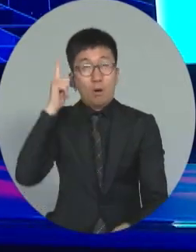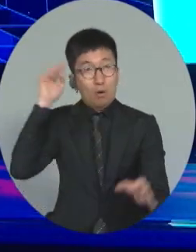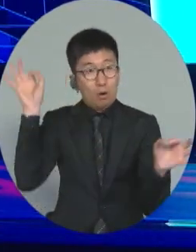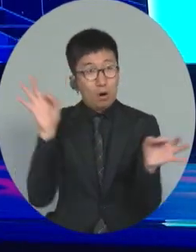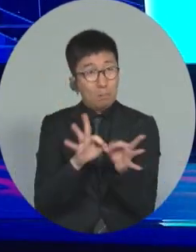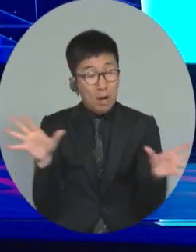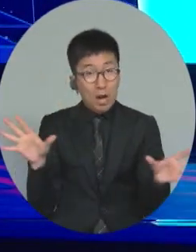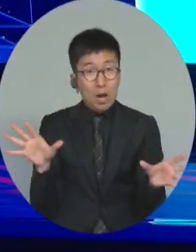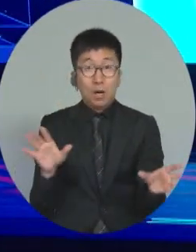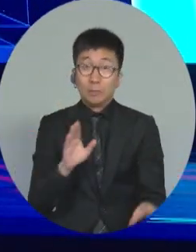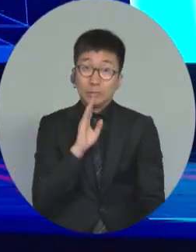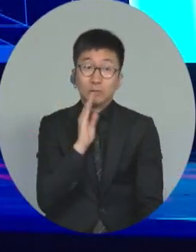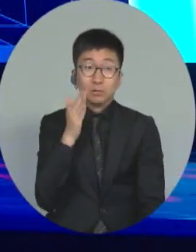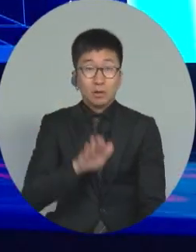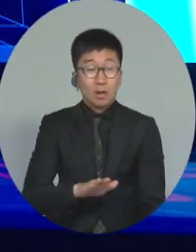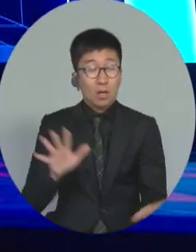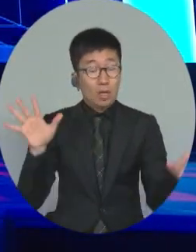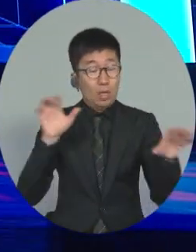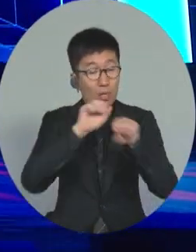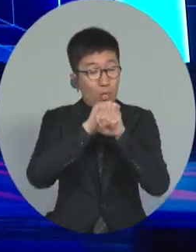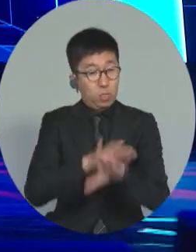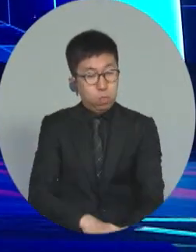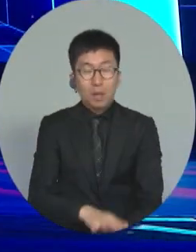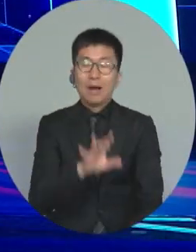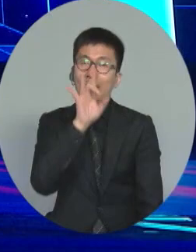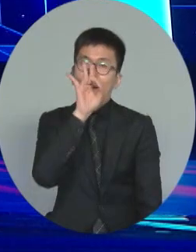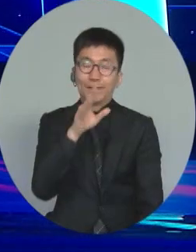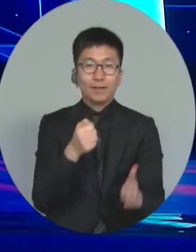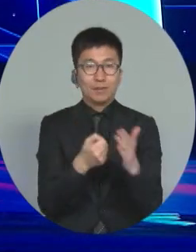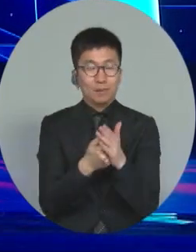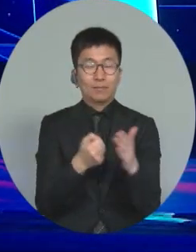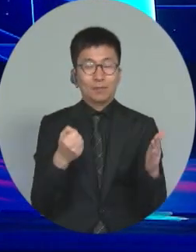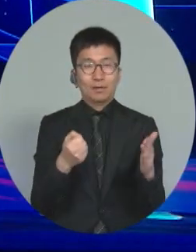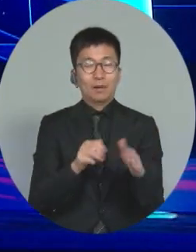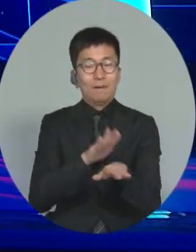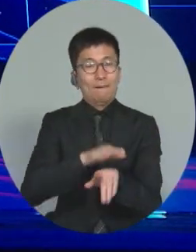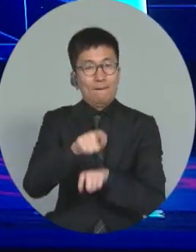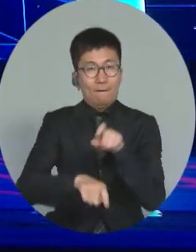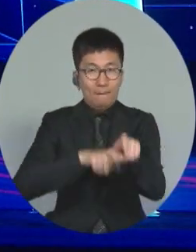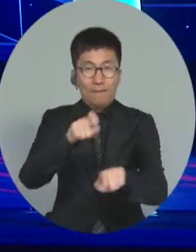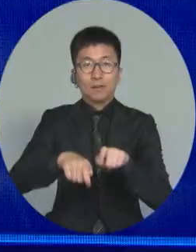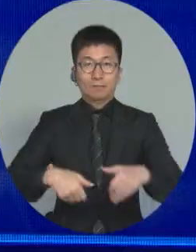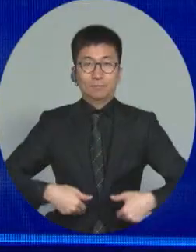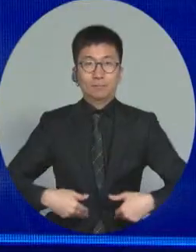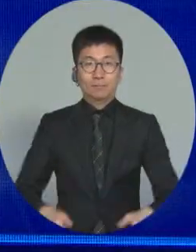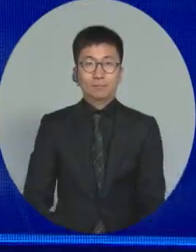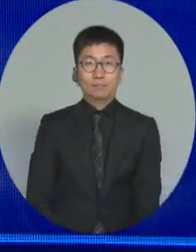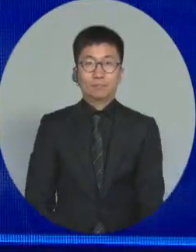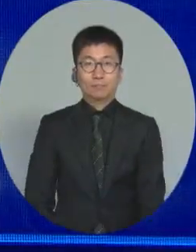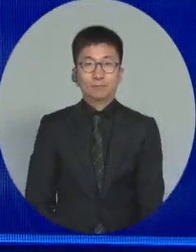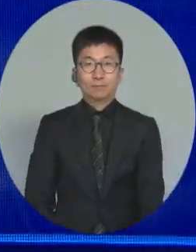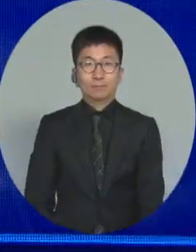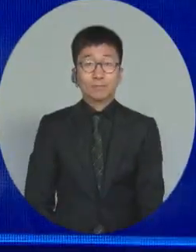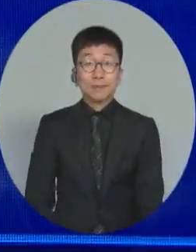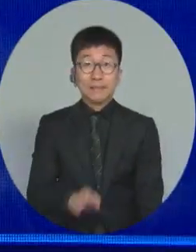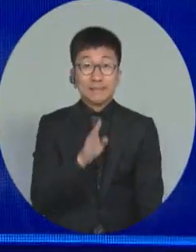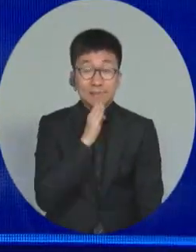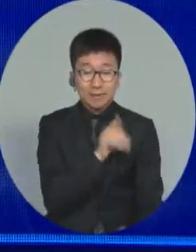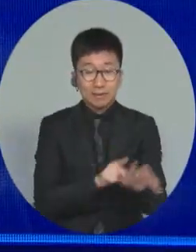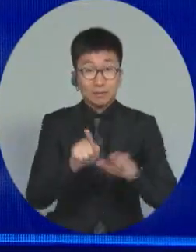않으려면 지금부터 하나씩이라도 국가적 전략을 가다듬어 나가야 합니다 진정한